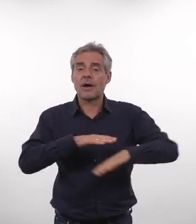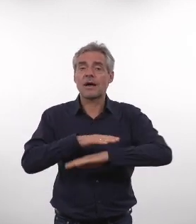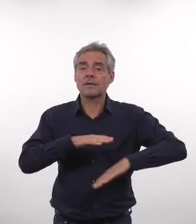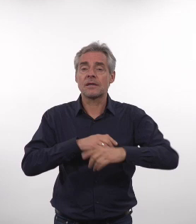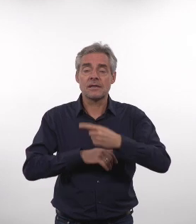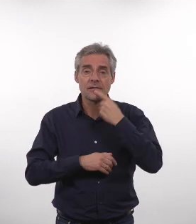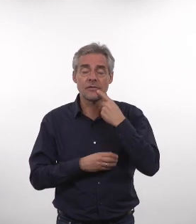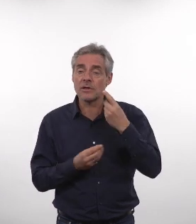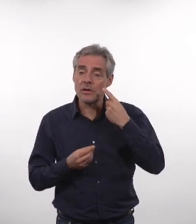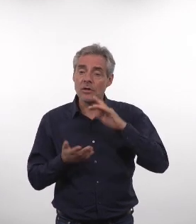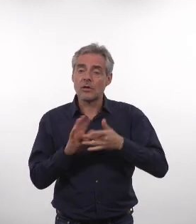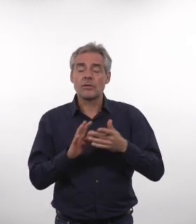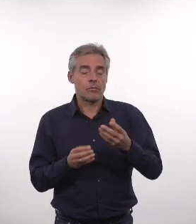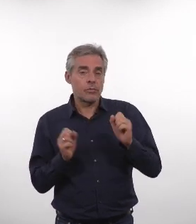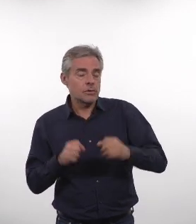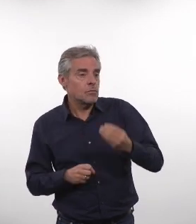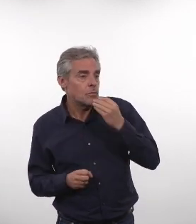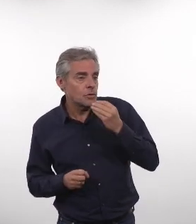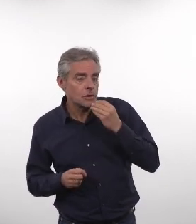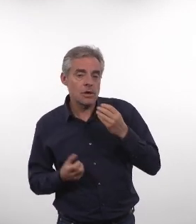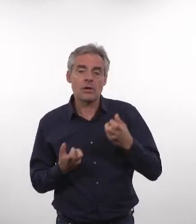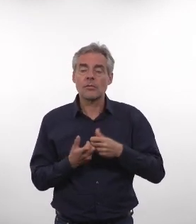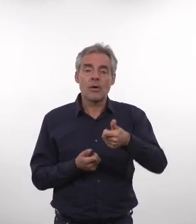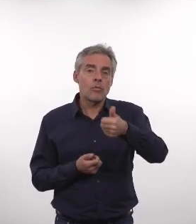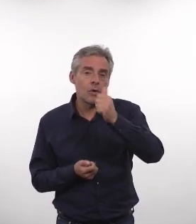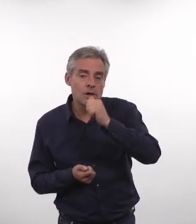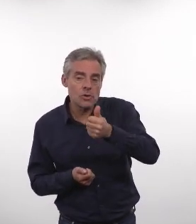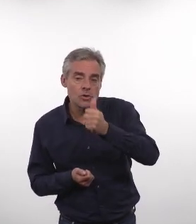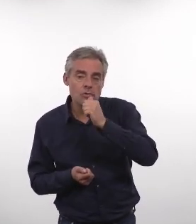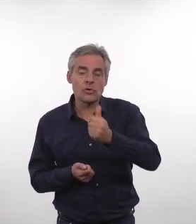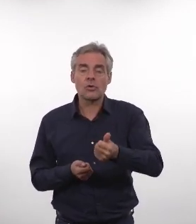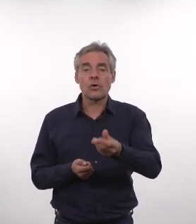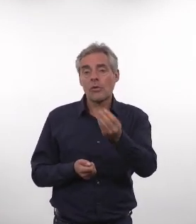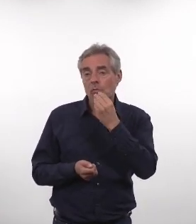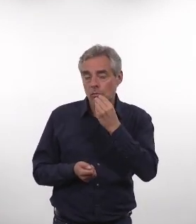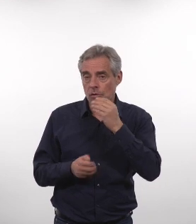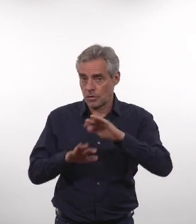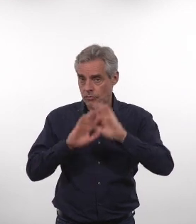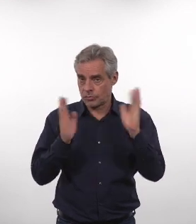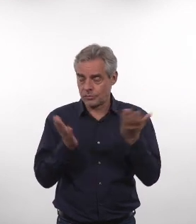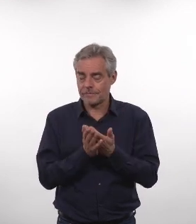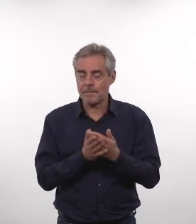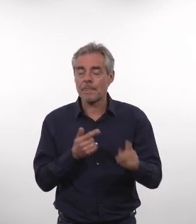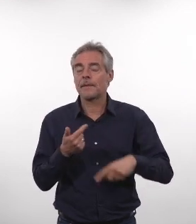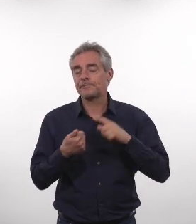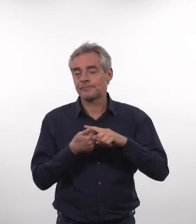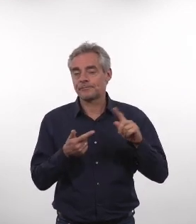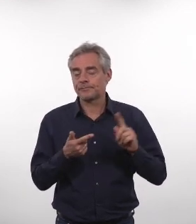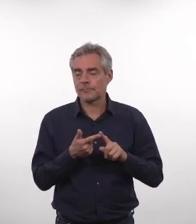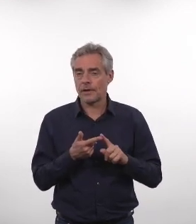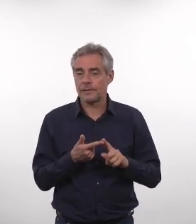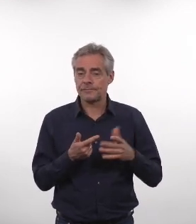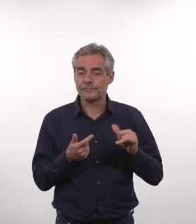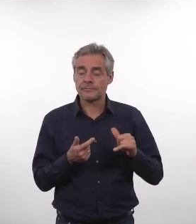renforçateurs qui vont être tout ce qui va être consommable, donc que ce soit des boissons ou des choses alimentaires. Évidemment, quand